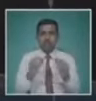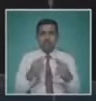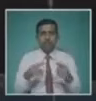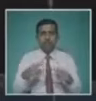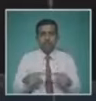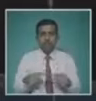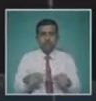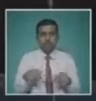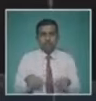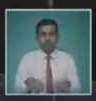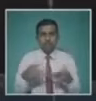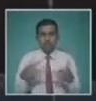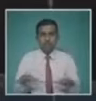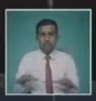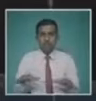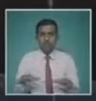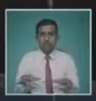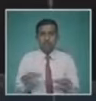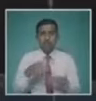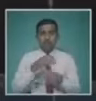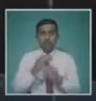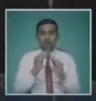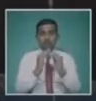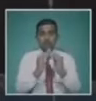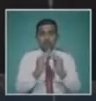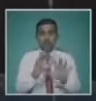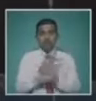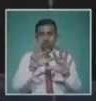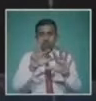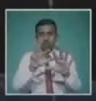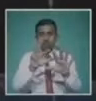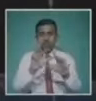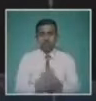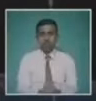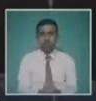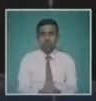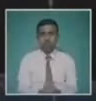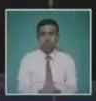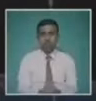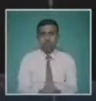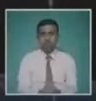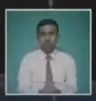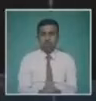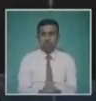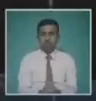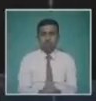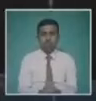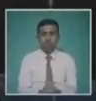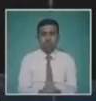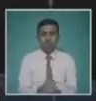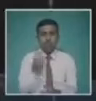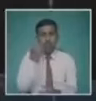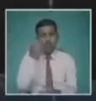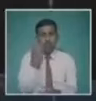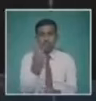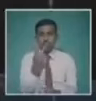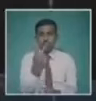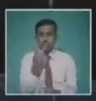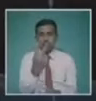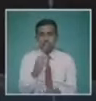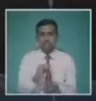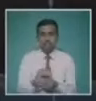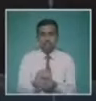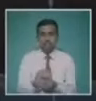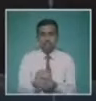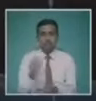අද වෙනකොට ඇවිල්ලා මේ වෙනකොට විද්‍යාපීඨ 19ක් තියෙනවා. දැන් එතෙන්දී මත දෙකක් තියෙනවා. එකක්